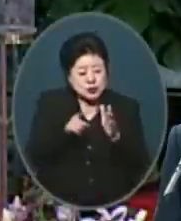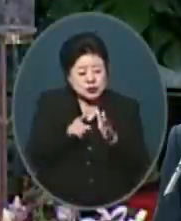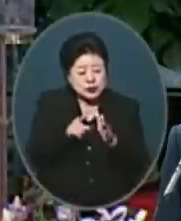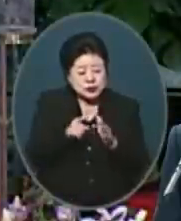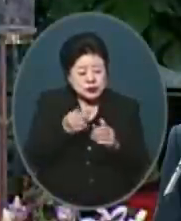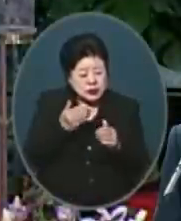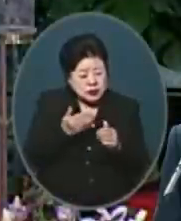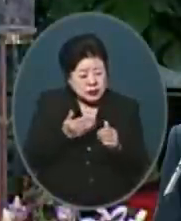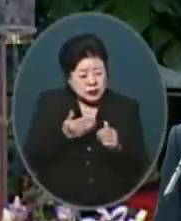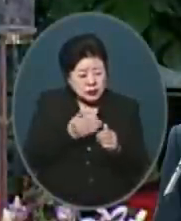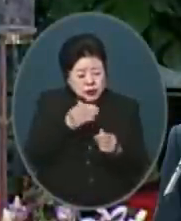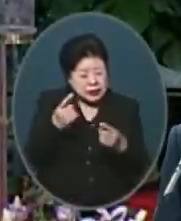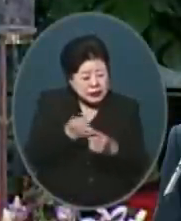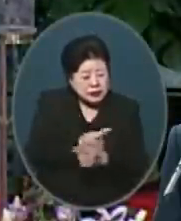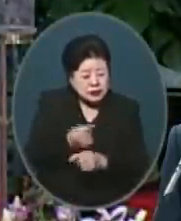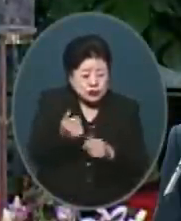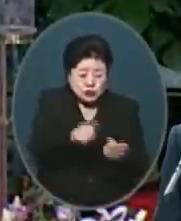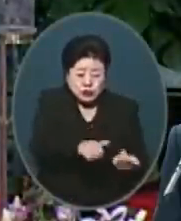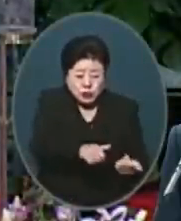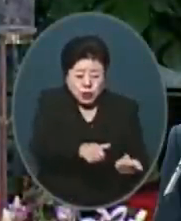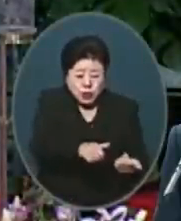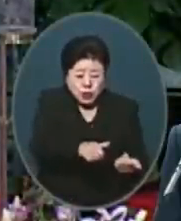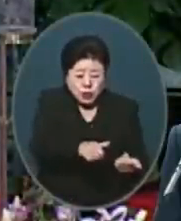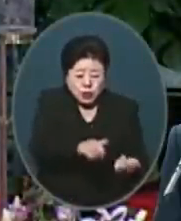예수님께서는 우리 대신 죽으심으로